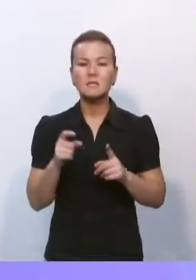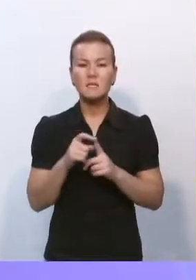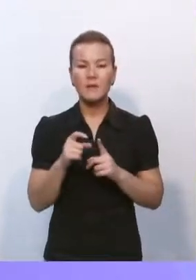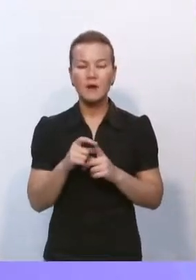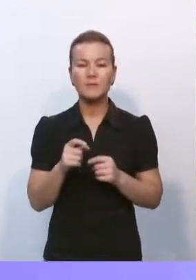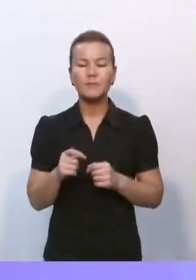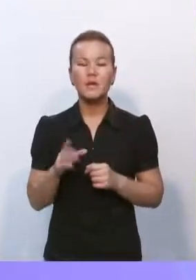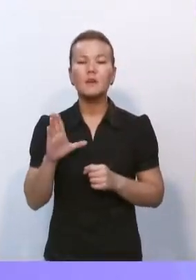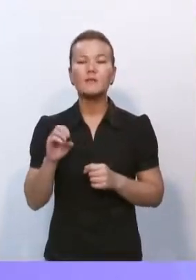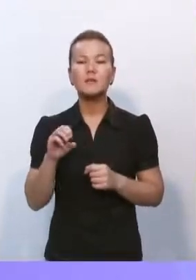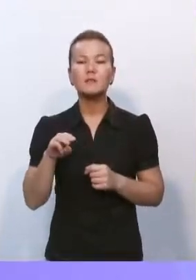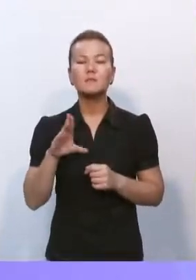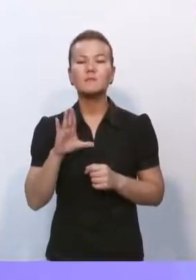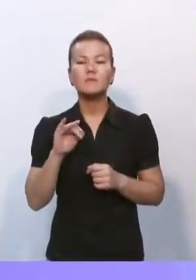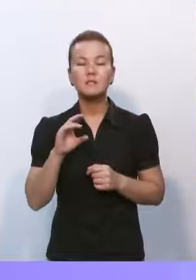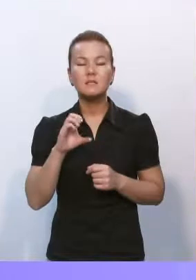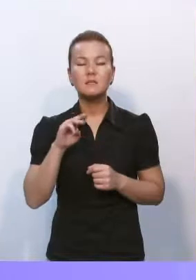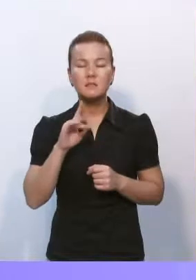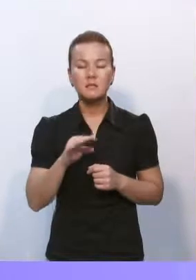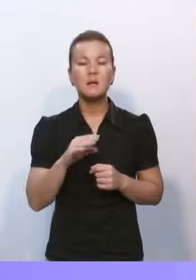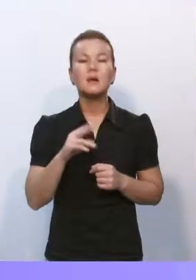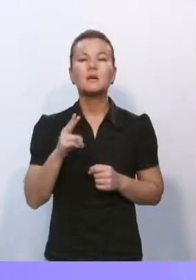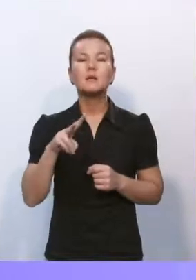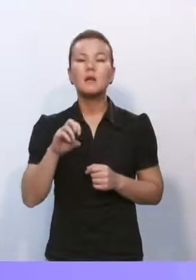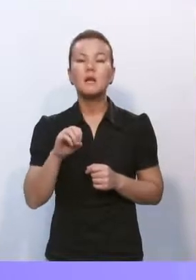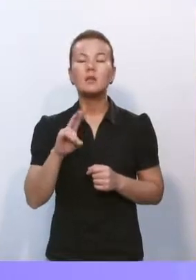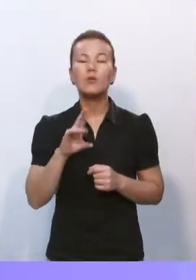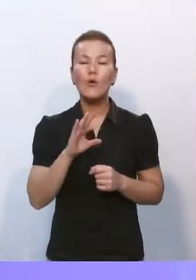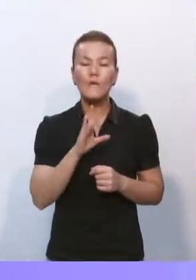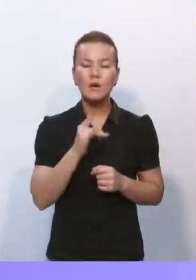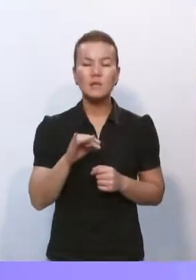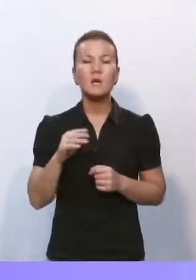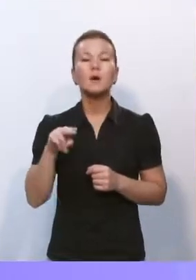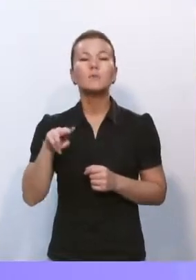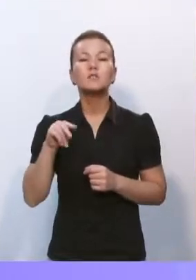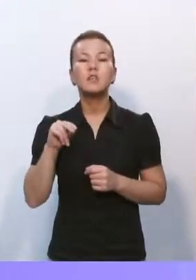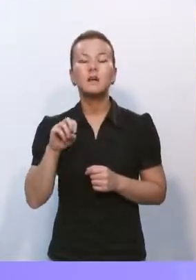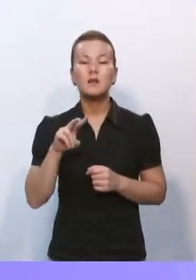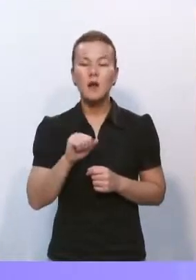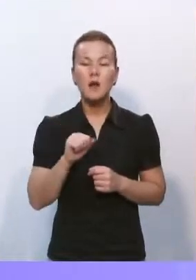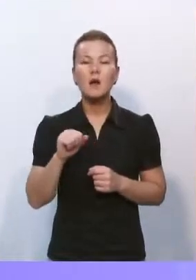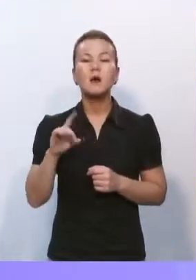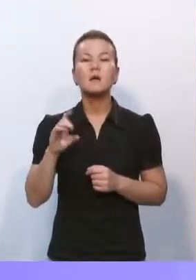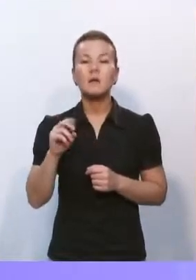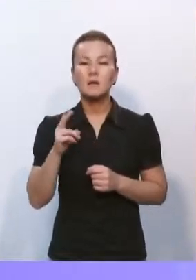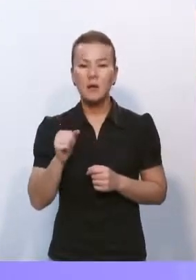слова. Ветвистый, кленовый, пчела,